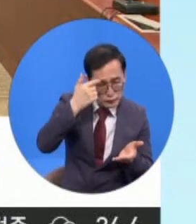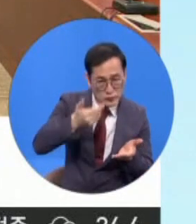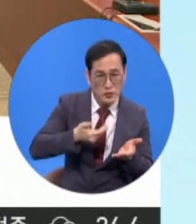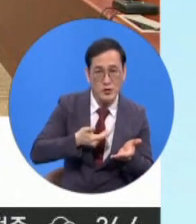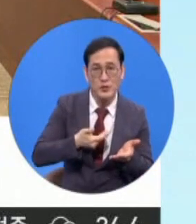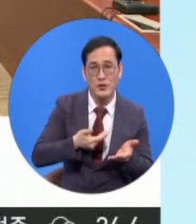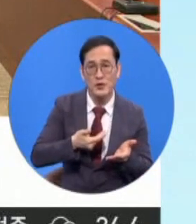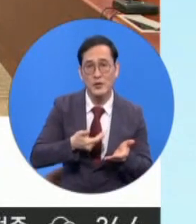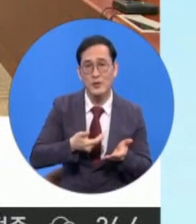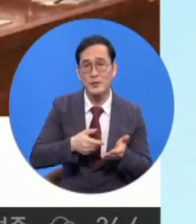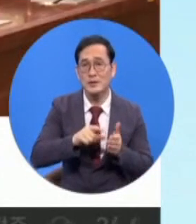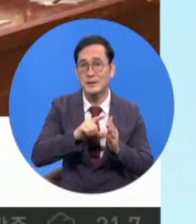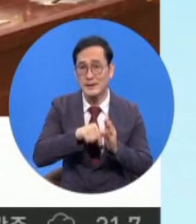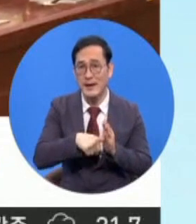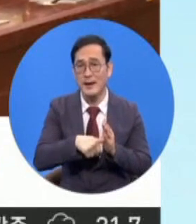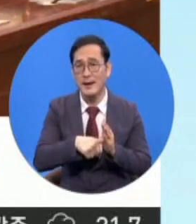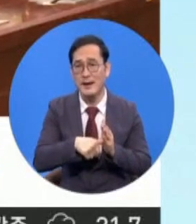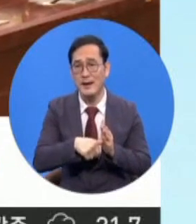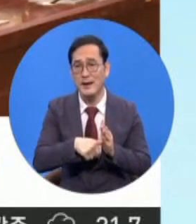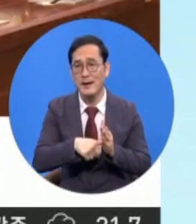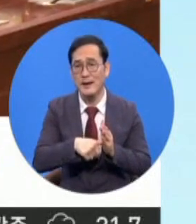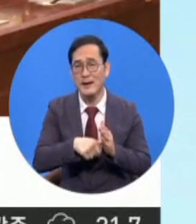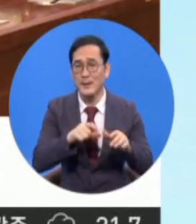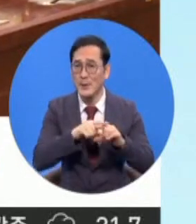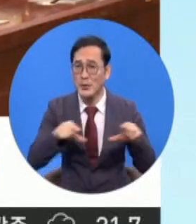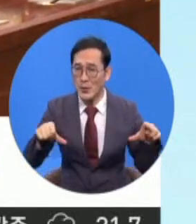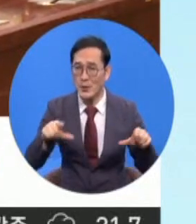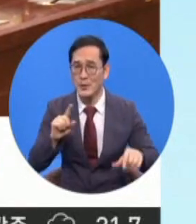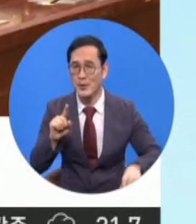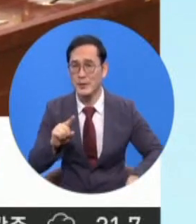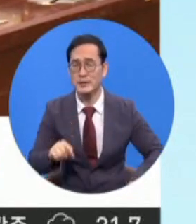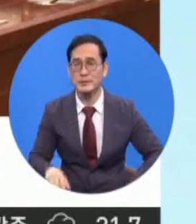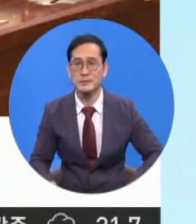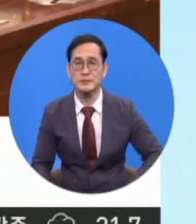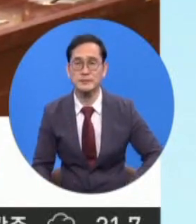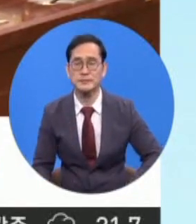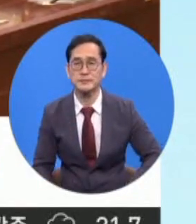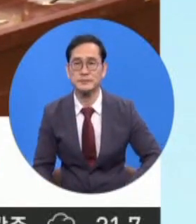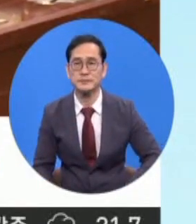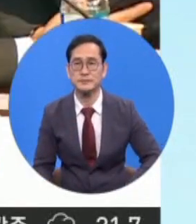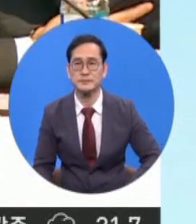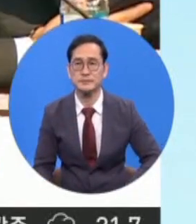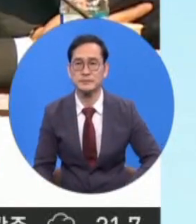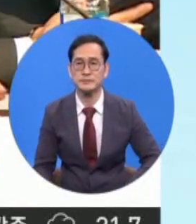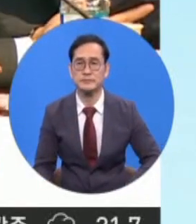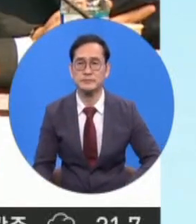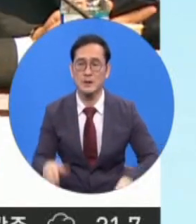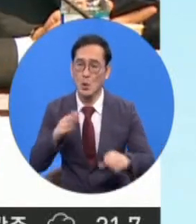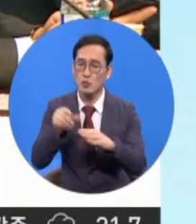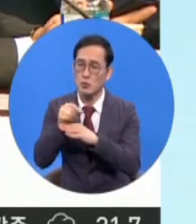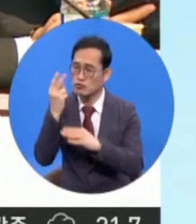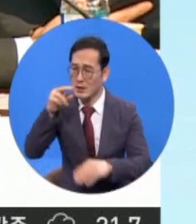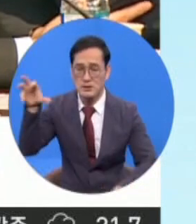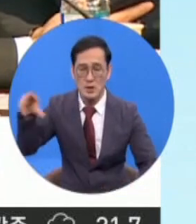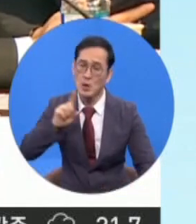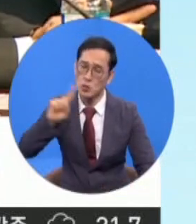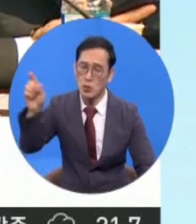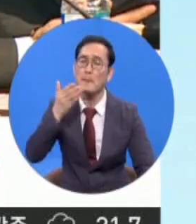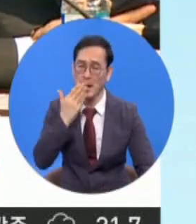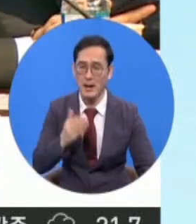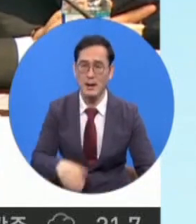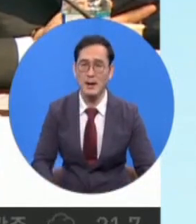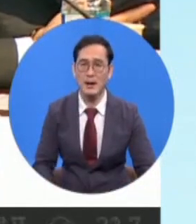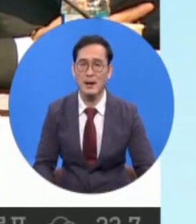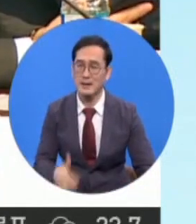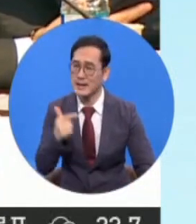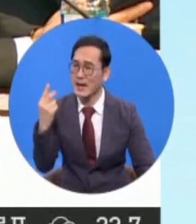궁금하고 조언좀 부탁드립니다 했을 때 일반적으로 할 수 있는 좋은 변호사도 할 수 있는 이런 예를 들면 공수 철을 가라 배번 감찰부 에 검사의